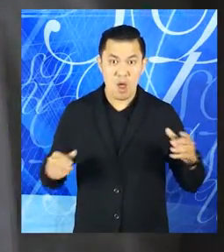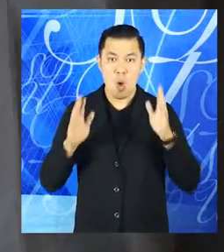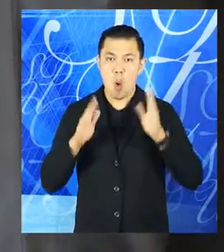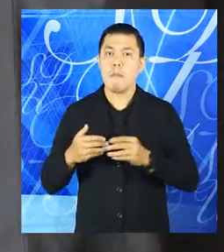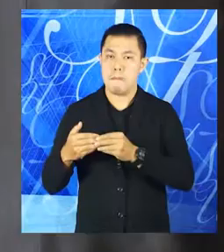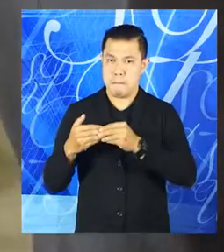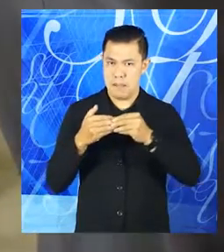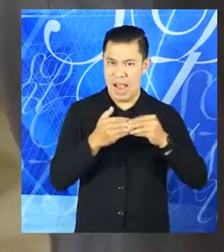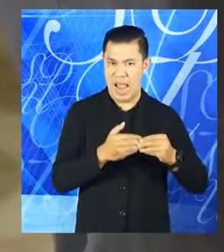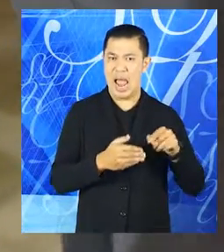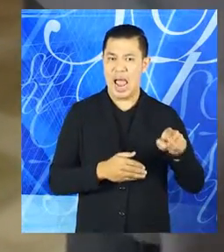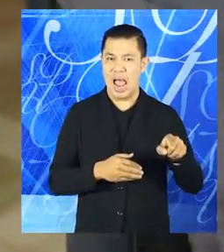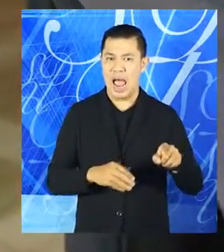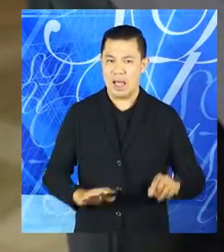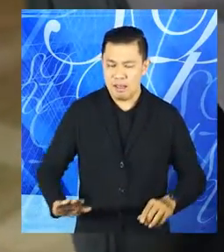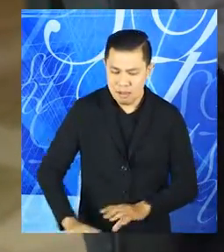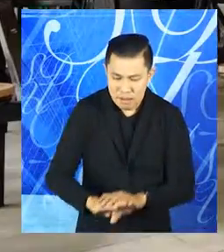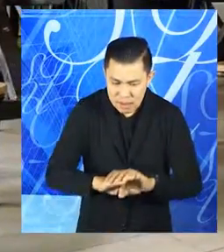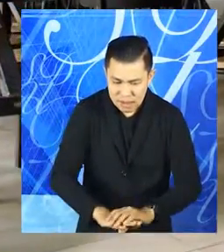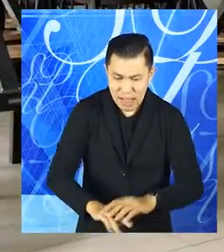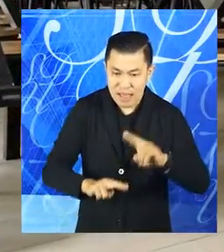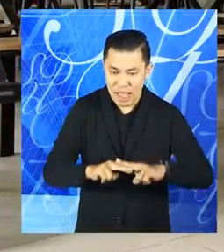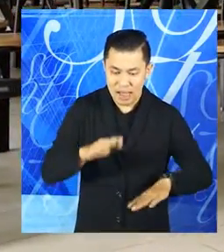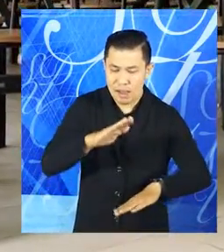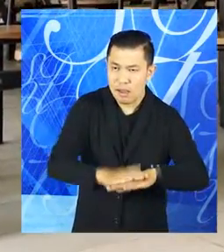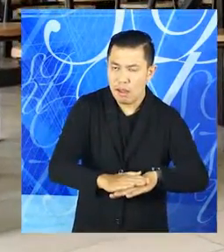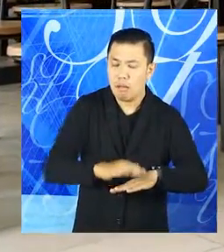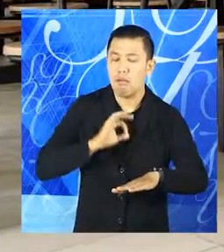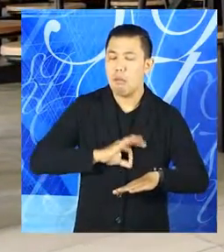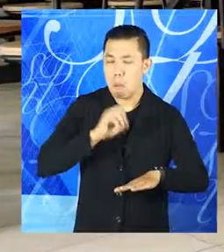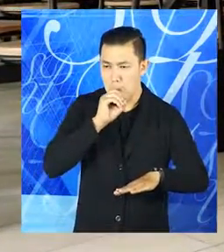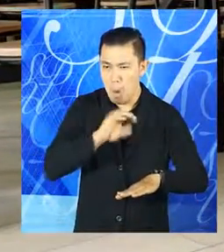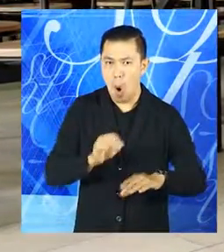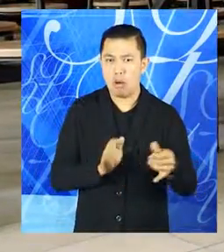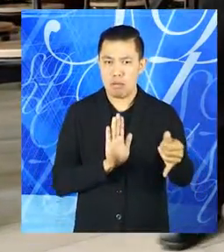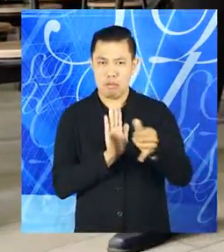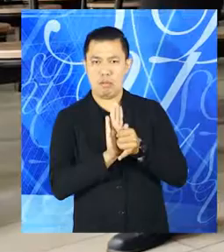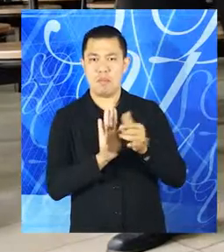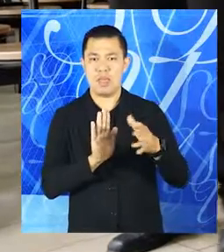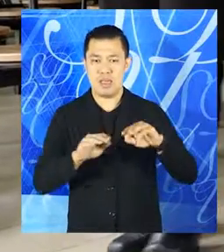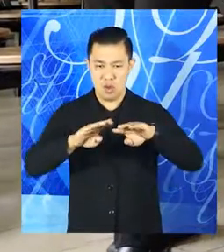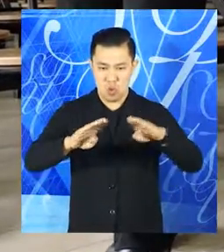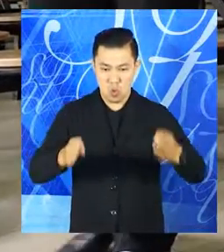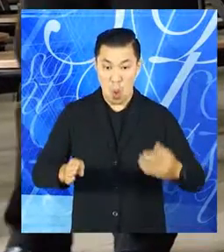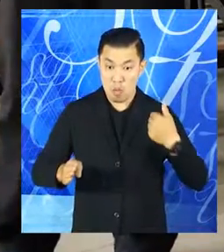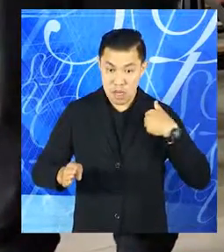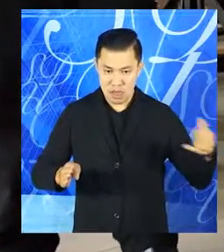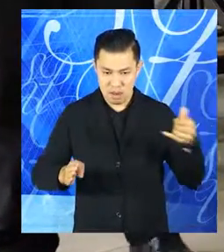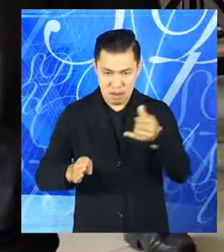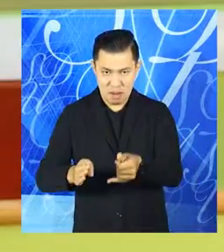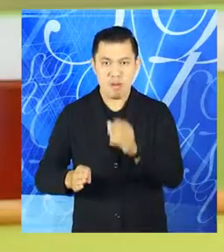างนำมือคนตาบอดไปแตะยังที่นั่งและบอกว่าข้างหน้ามีโต๊ะอยู่หรือเปล่